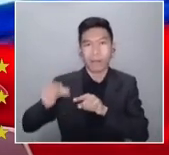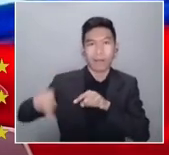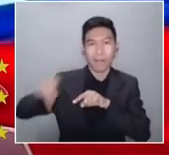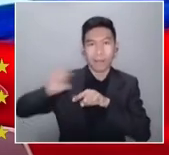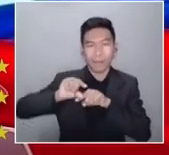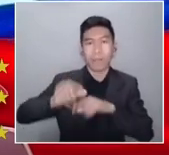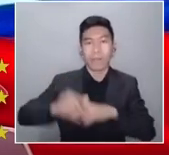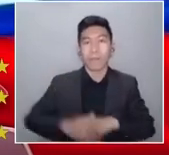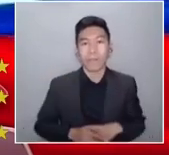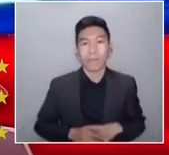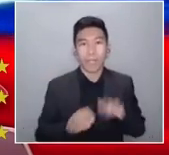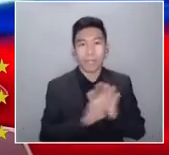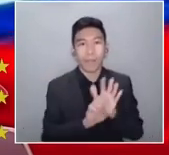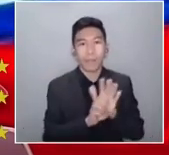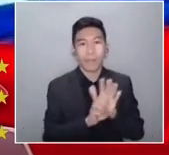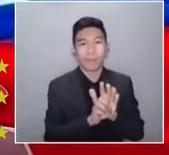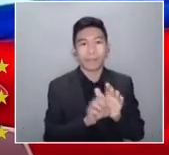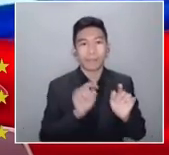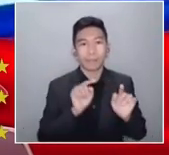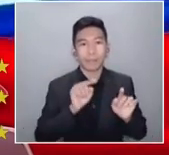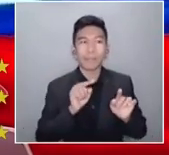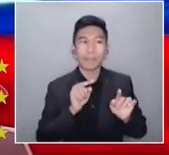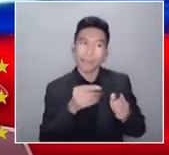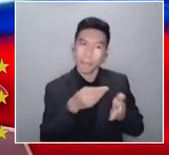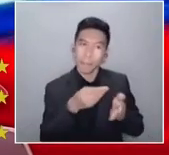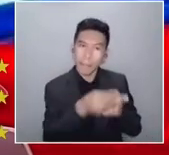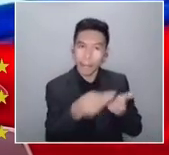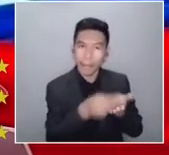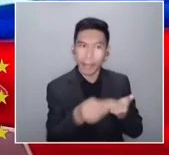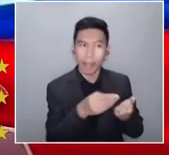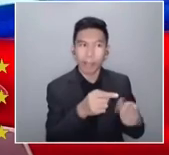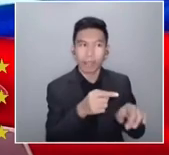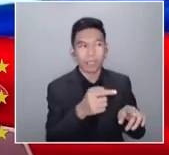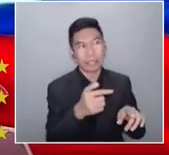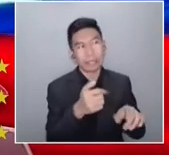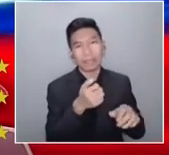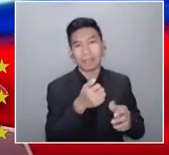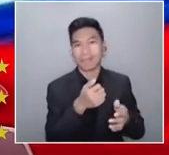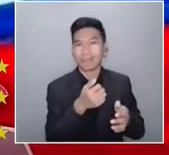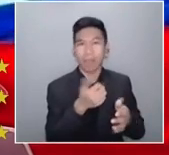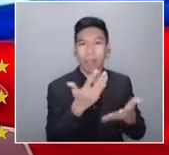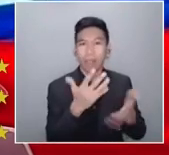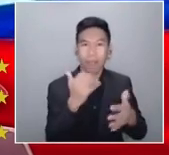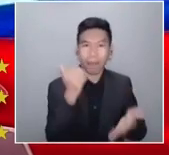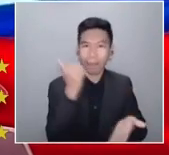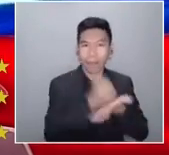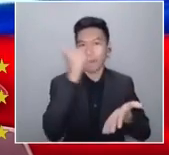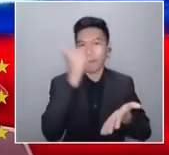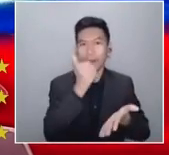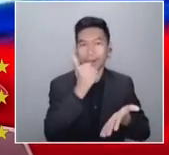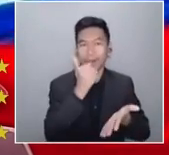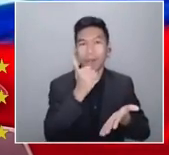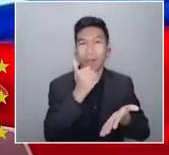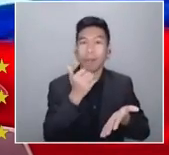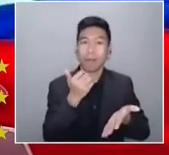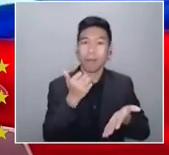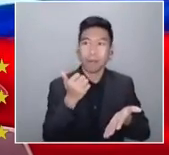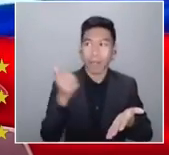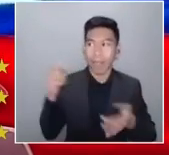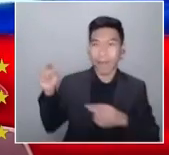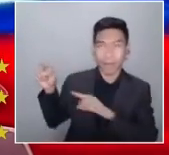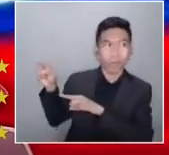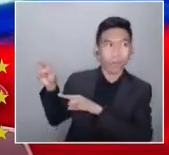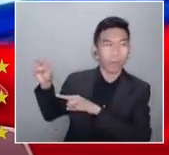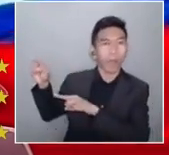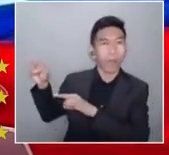ay bumili ng kahit na anong bagay at hindi kayo na-approve sa financing, kung meron po kayong guarantor, ay ina-approvehan kayo. In the